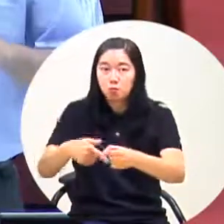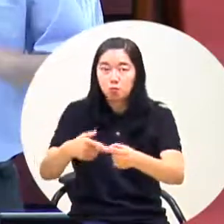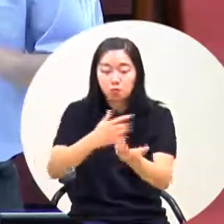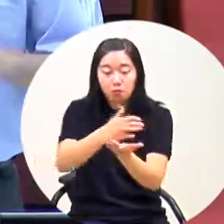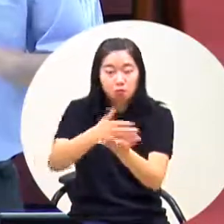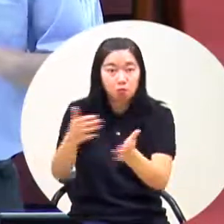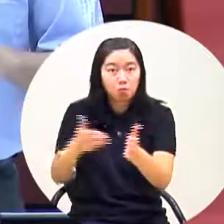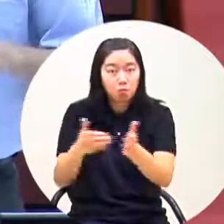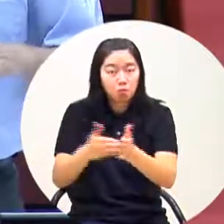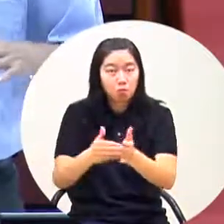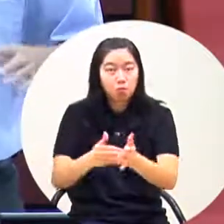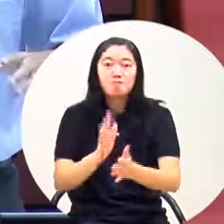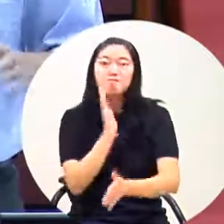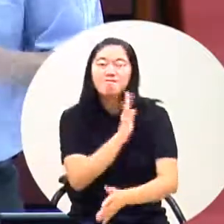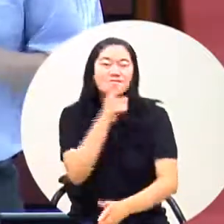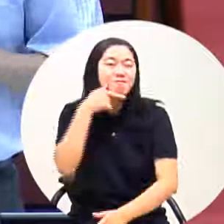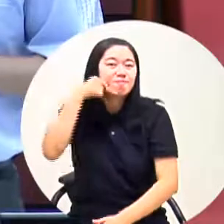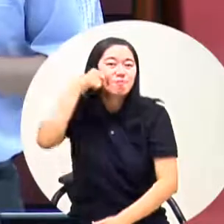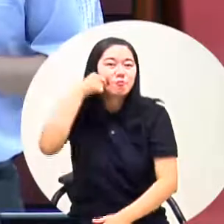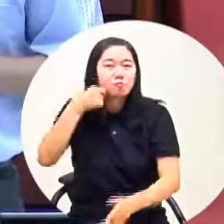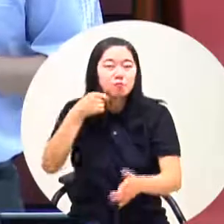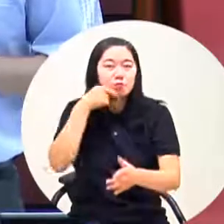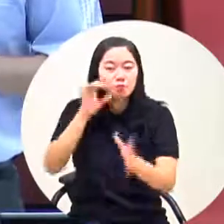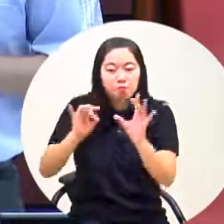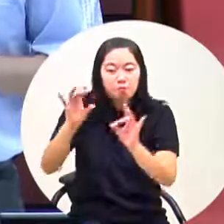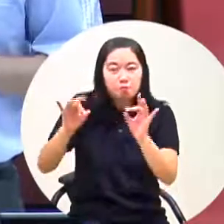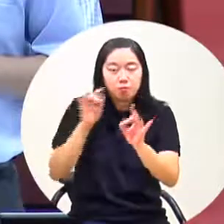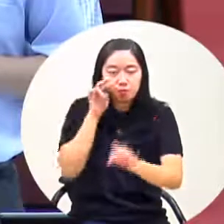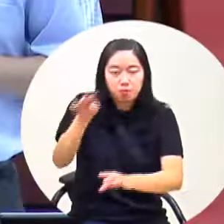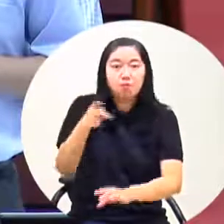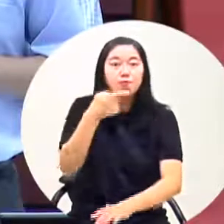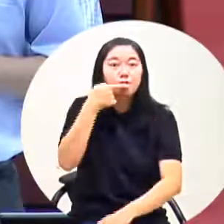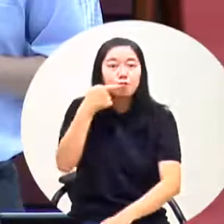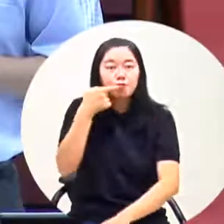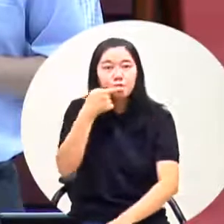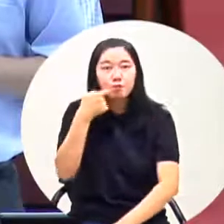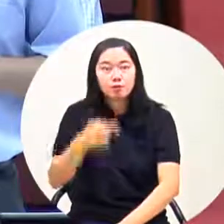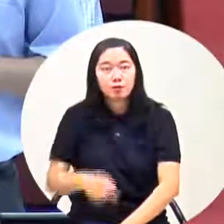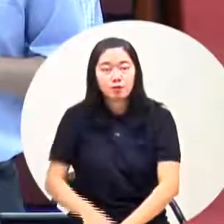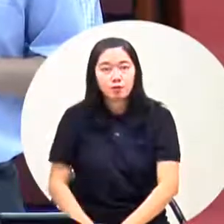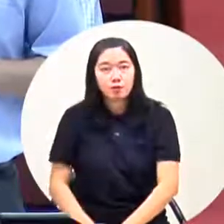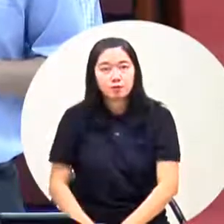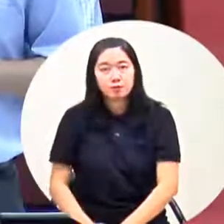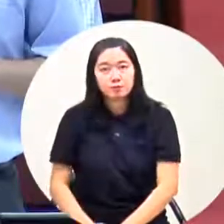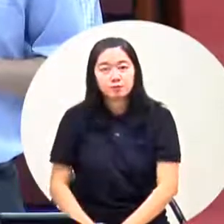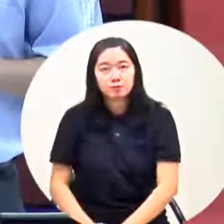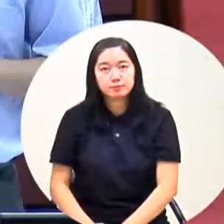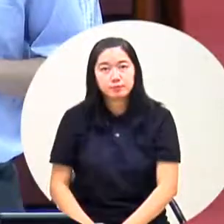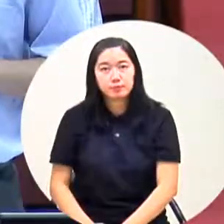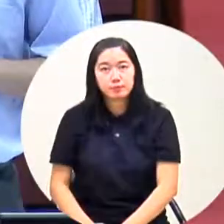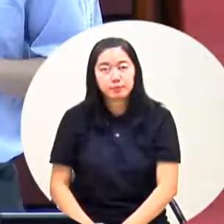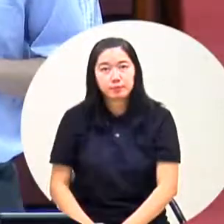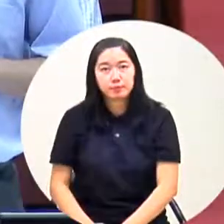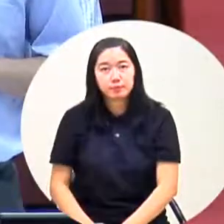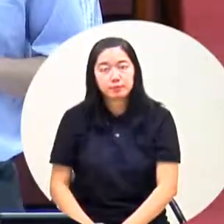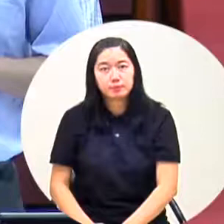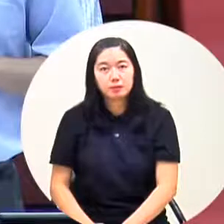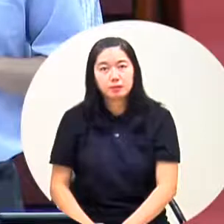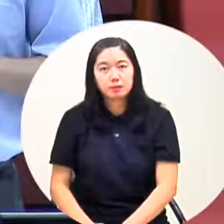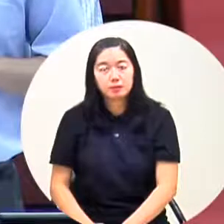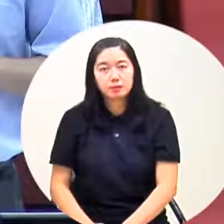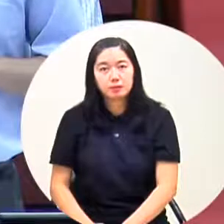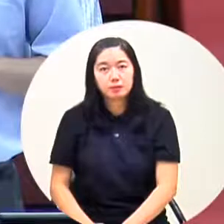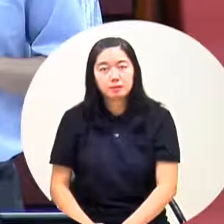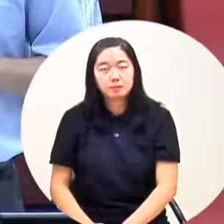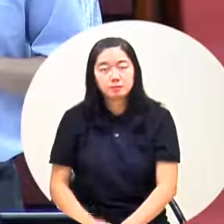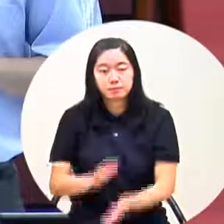废酸液，发生是红色的，发生是红色的，是内底。 局长，拍摄头你讲我听不啥清楚，你顶讲